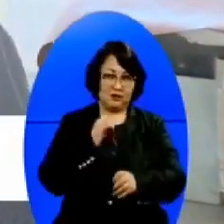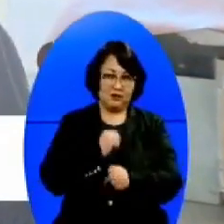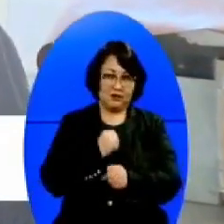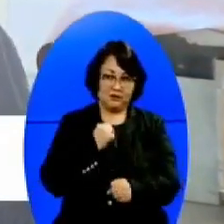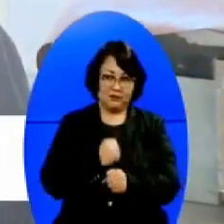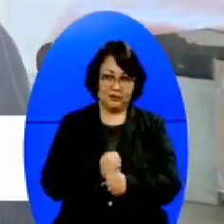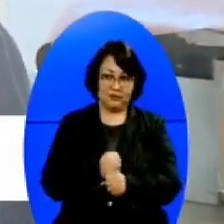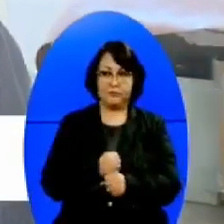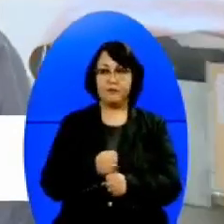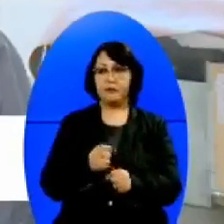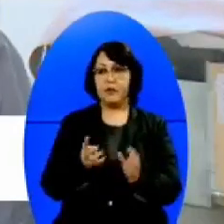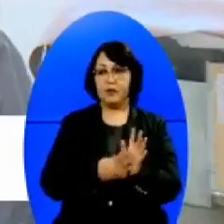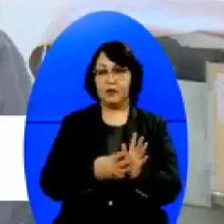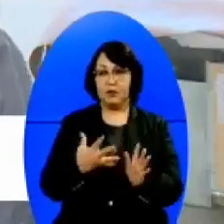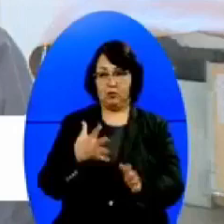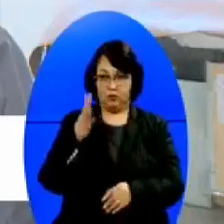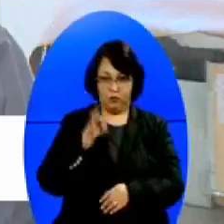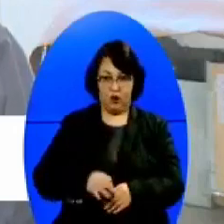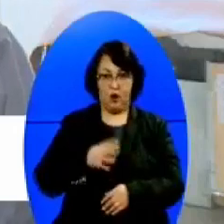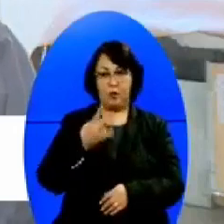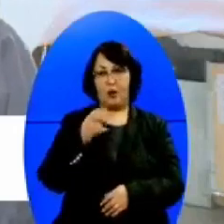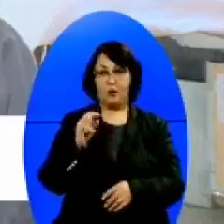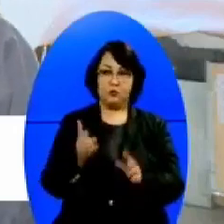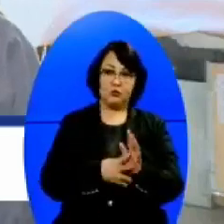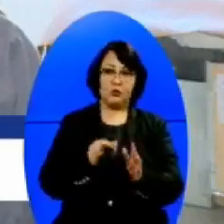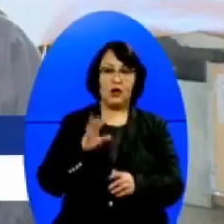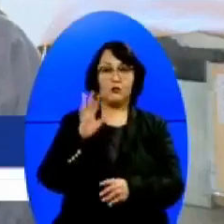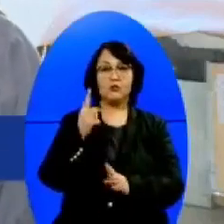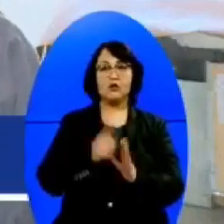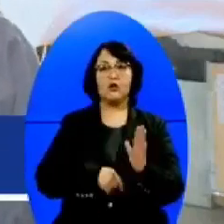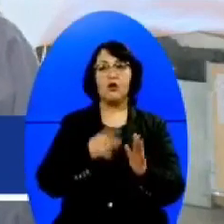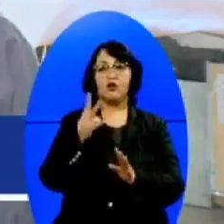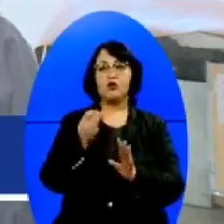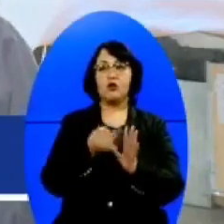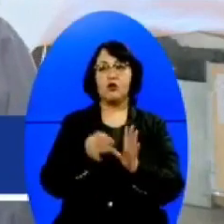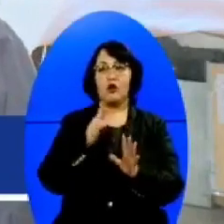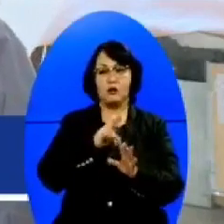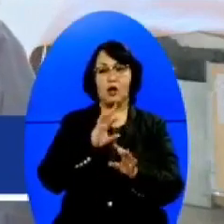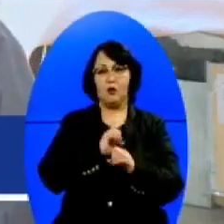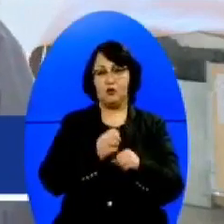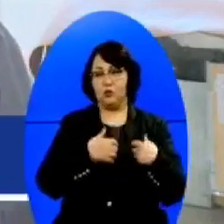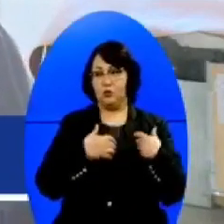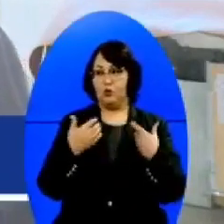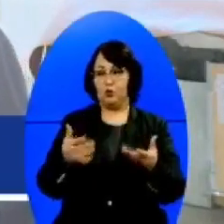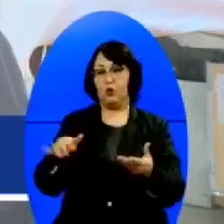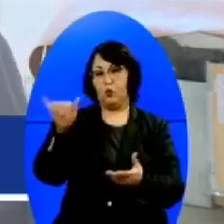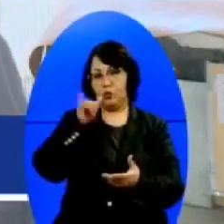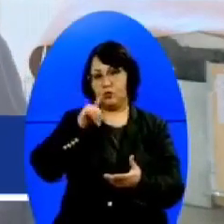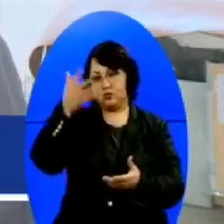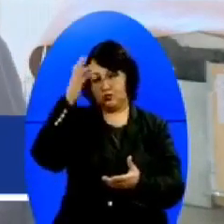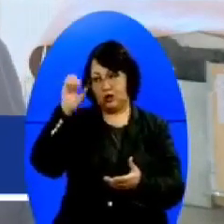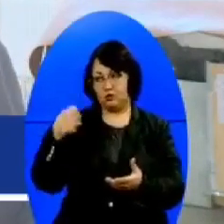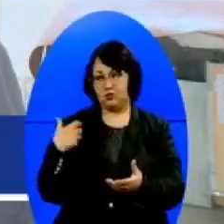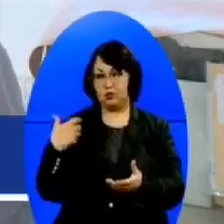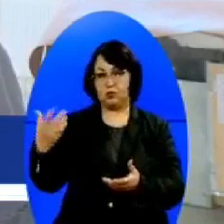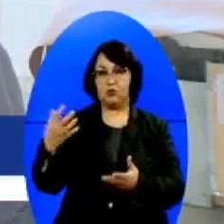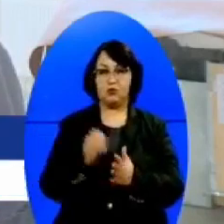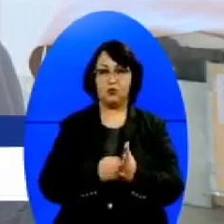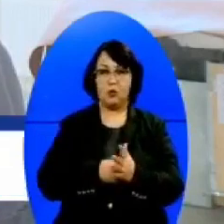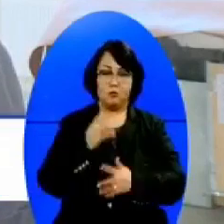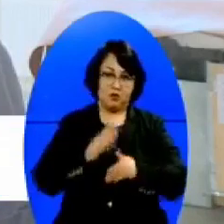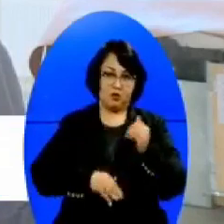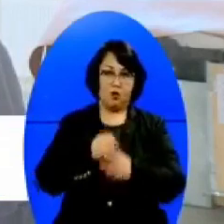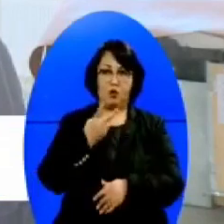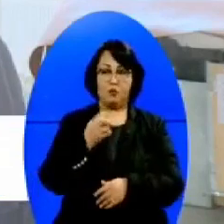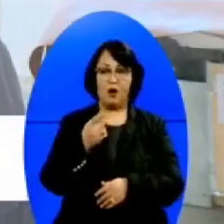явц 95% байна. 19 оны 11 сарын 27-нд хүлээл өгчих ёстой байсан. Гэвч энэ барилга маань